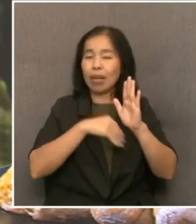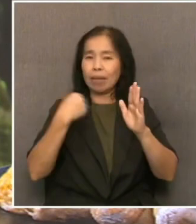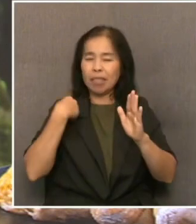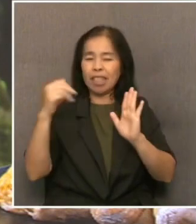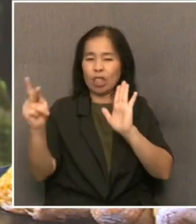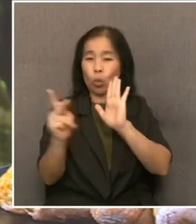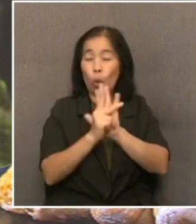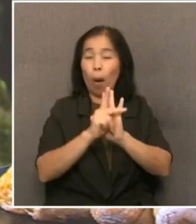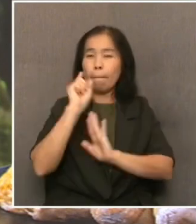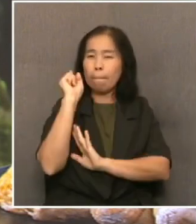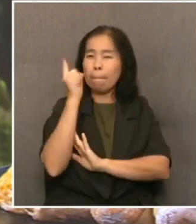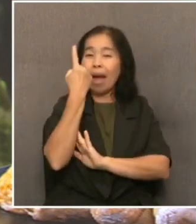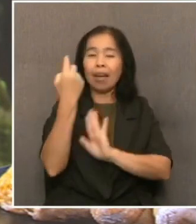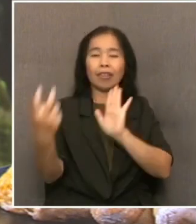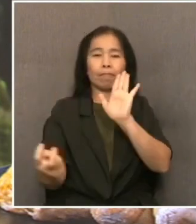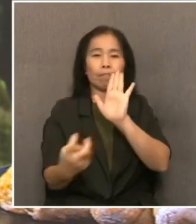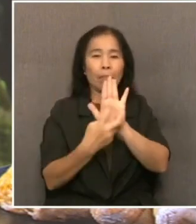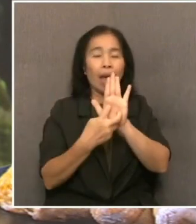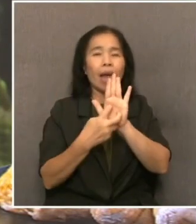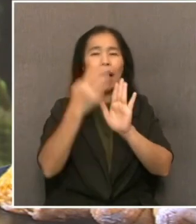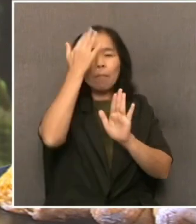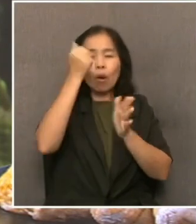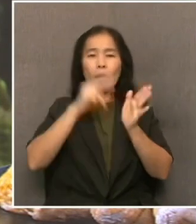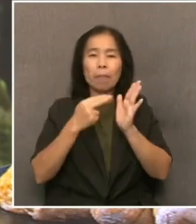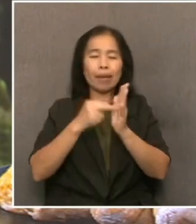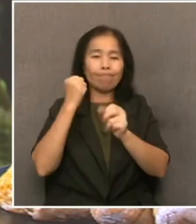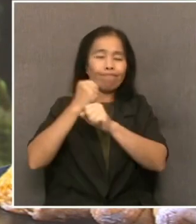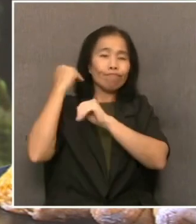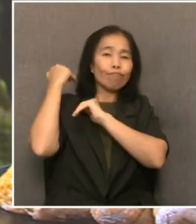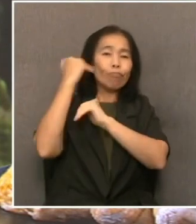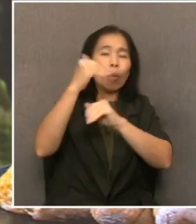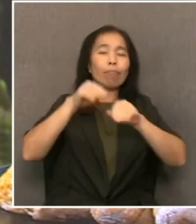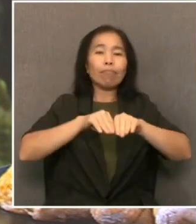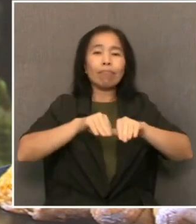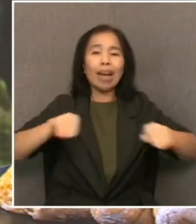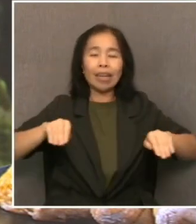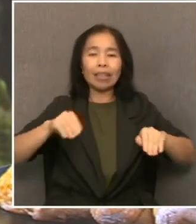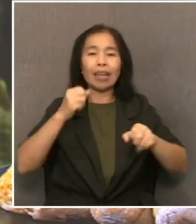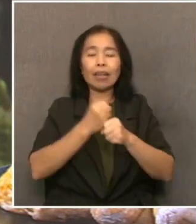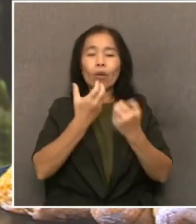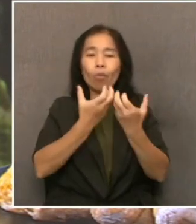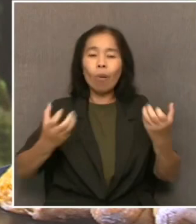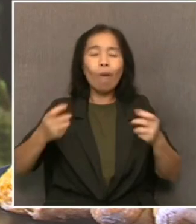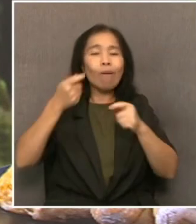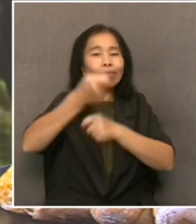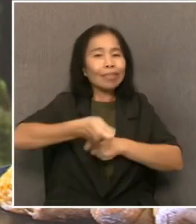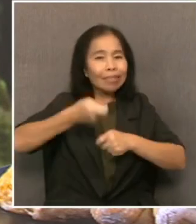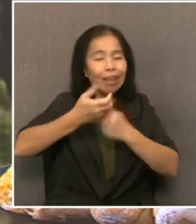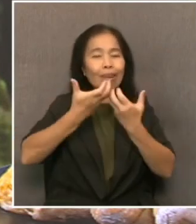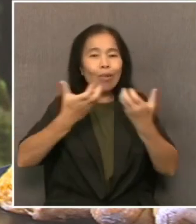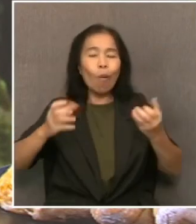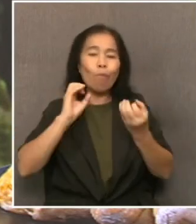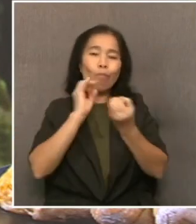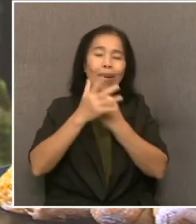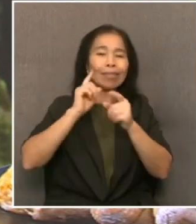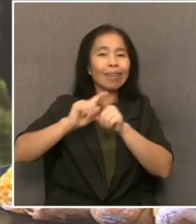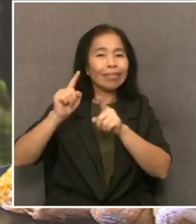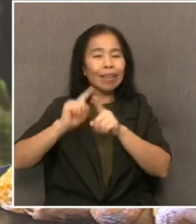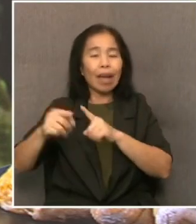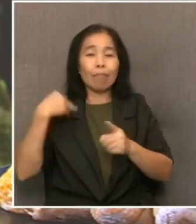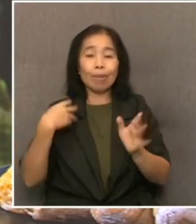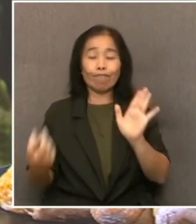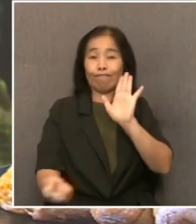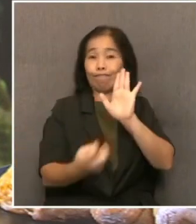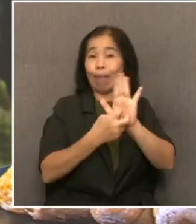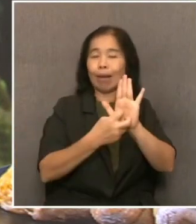ใหม่ล่าสุดออกมาเลยนะคะเพื่อกำหนดมาตรฐานสินค้าเกษตรรวมไปถึงการขึ้นทะเบียน Gทุเรียนเพิ่ม